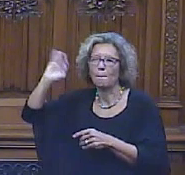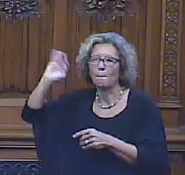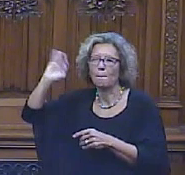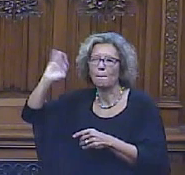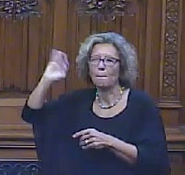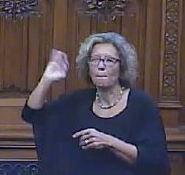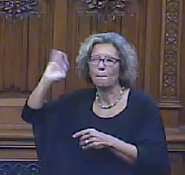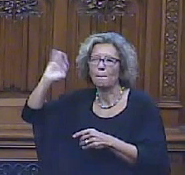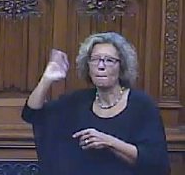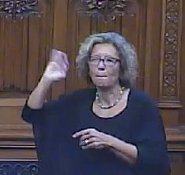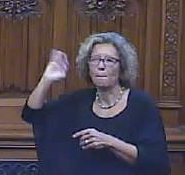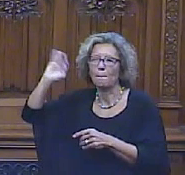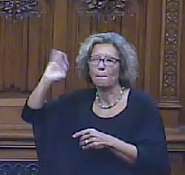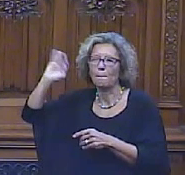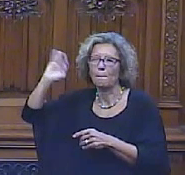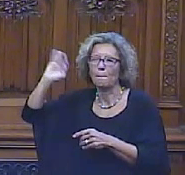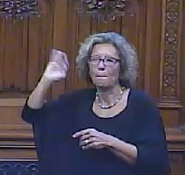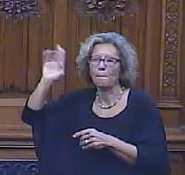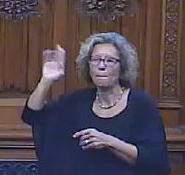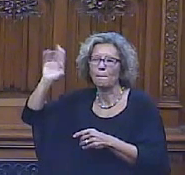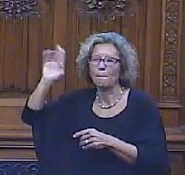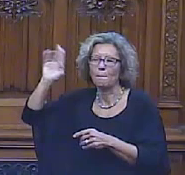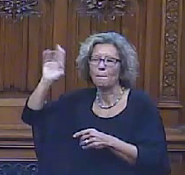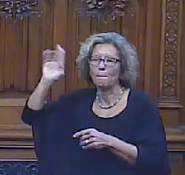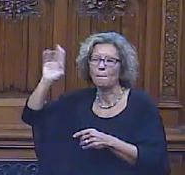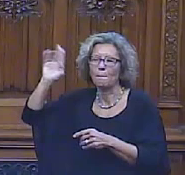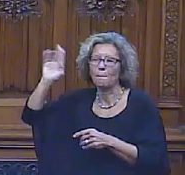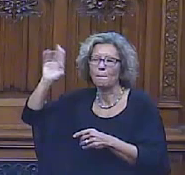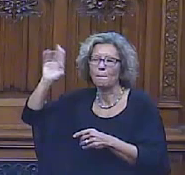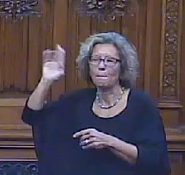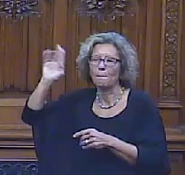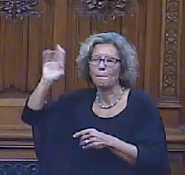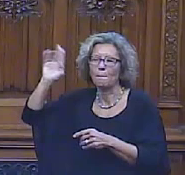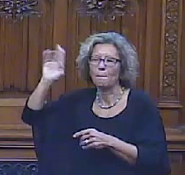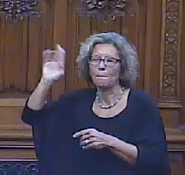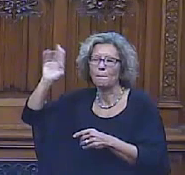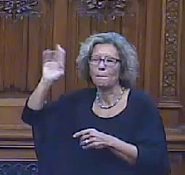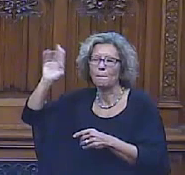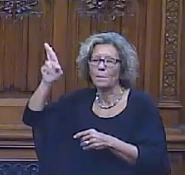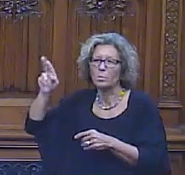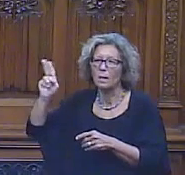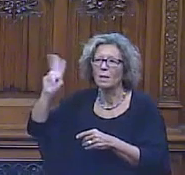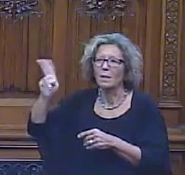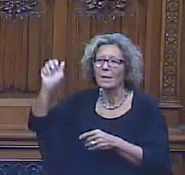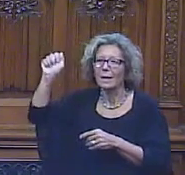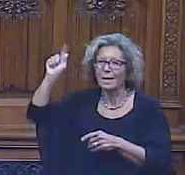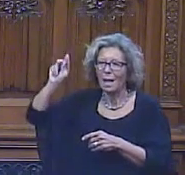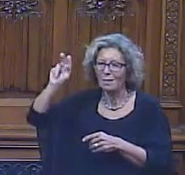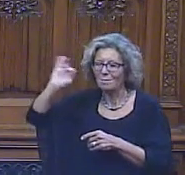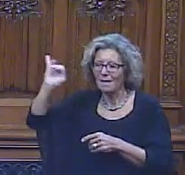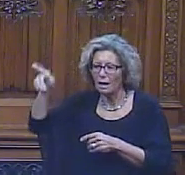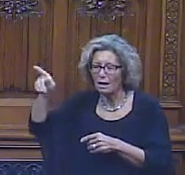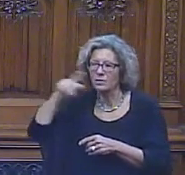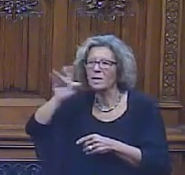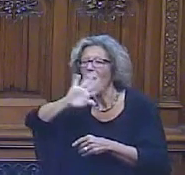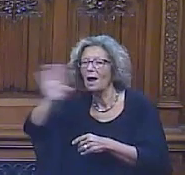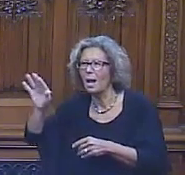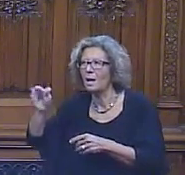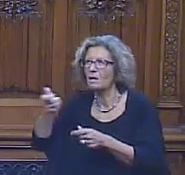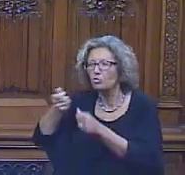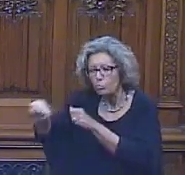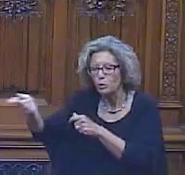schneller in Saudi-Arabien als in Europa. Die könnten sich auch nur jetzt mit Katar und so weiter, die sponsern die ganzen europäischen Fußballclubs,